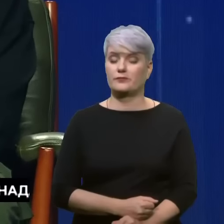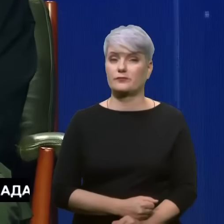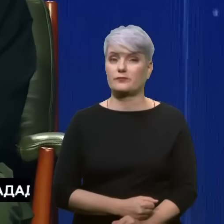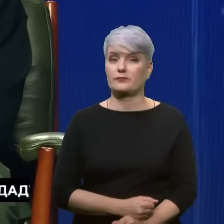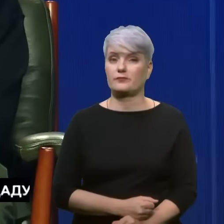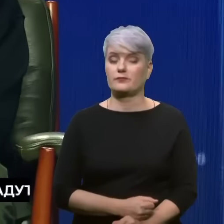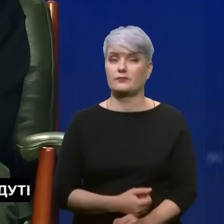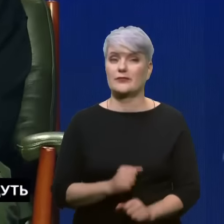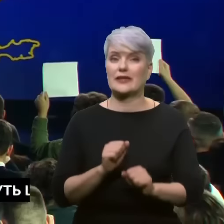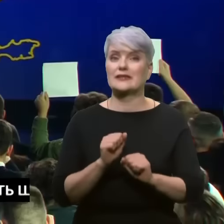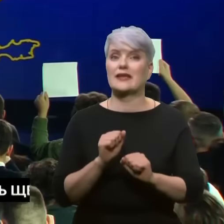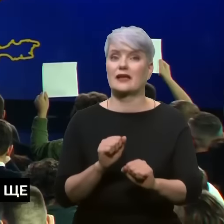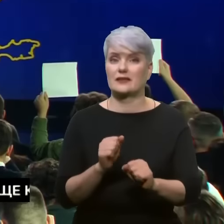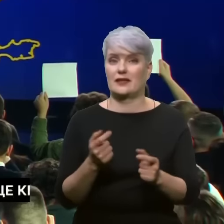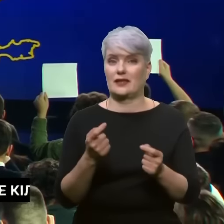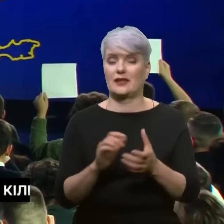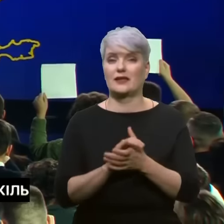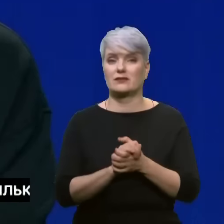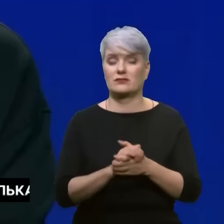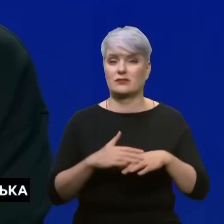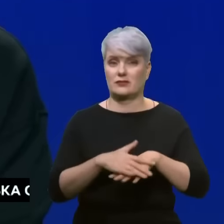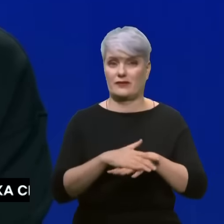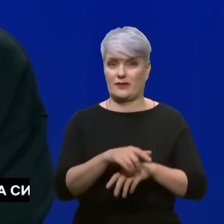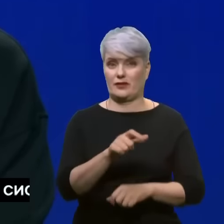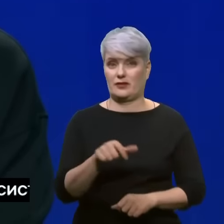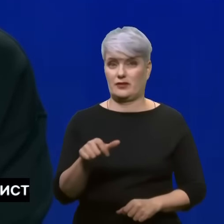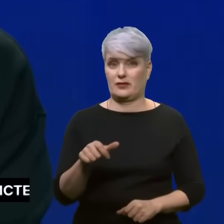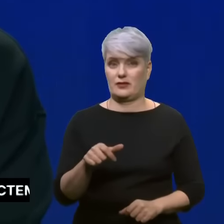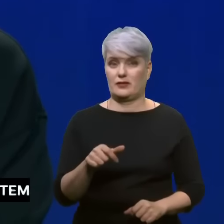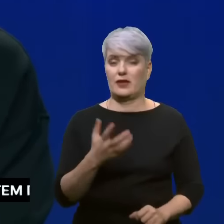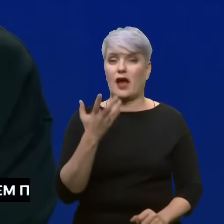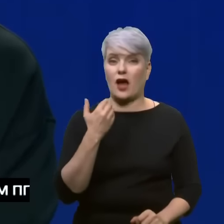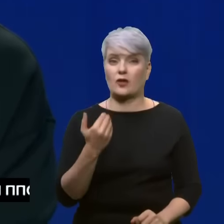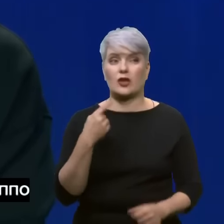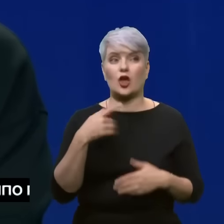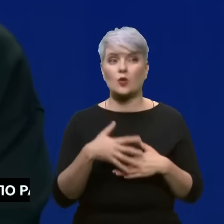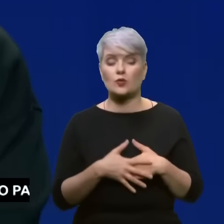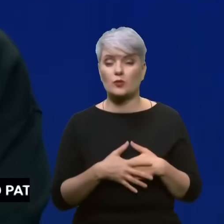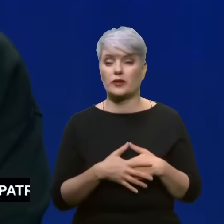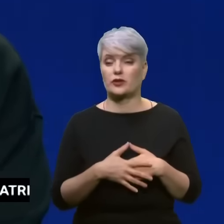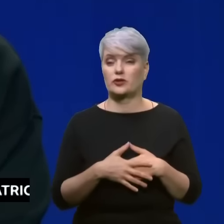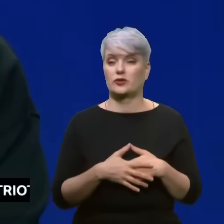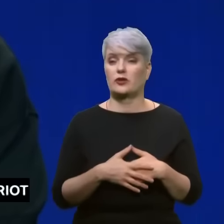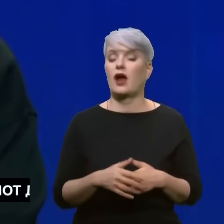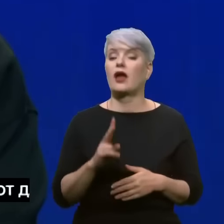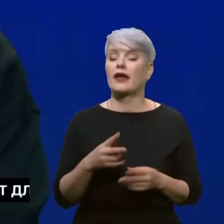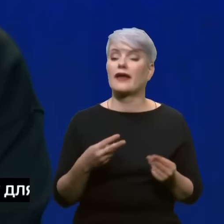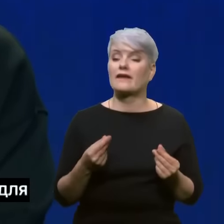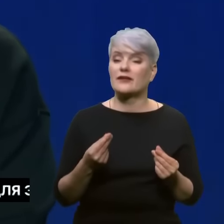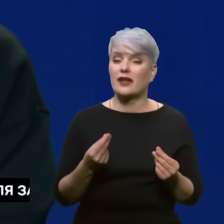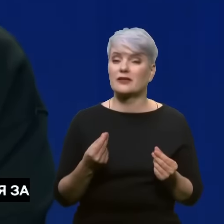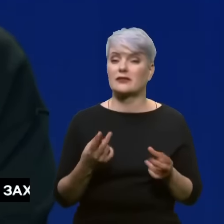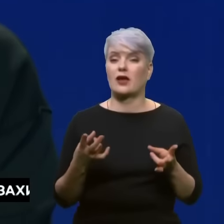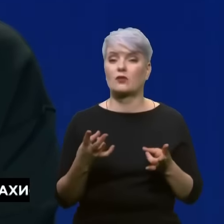трішки захистити цивільних. Знаєте, коли ти розумієш, який фінансовий